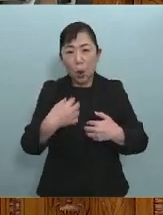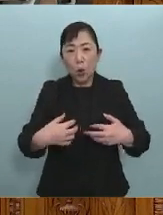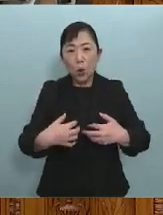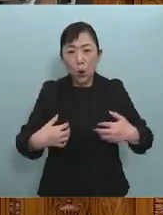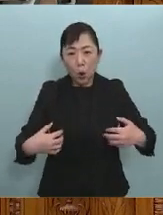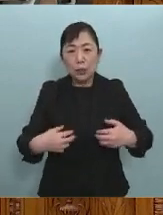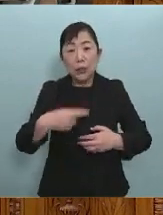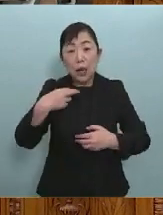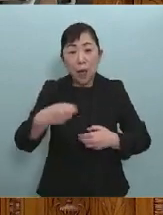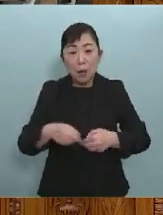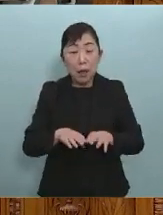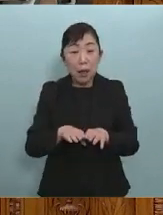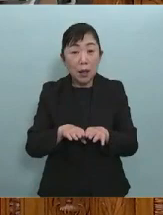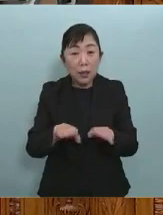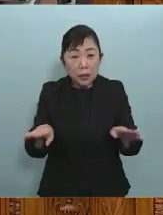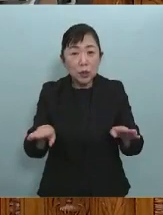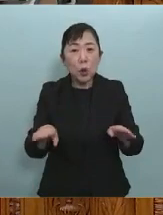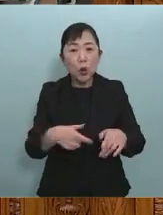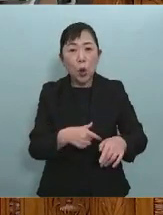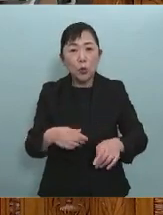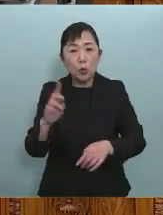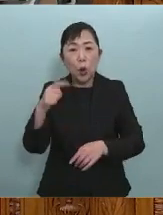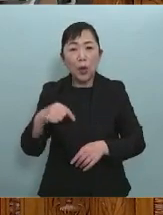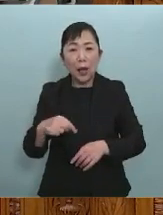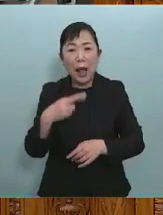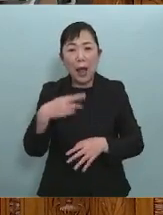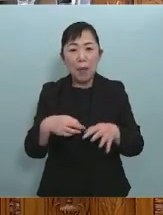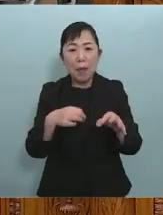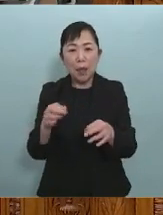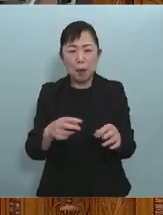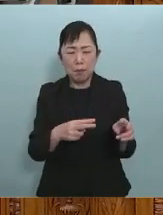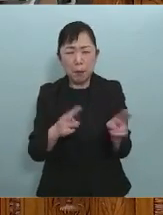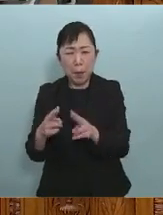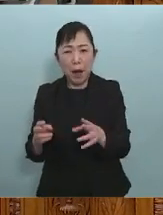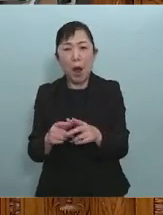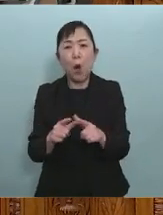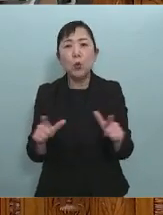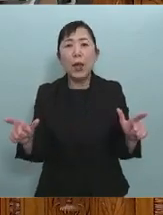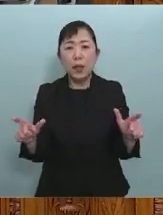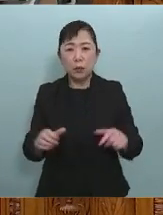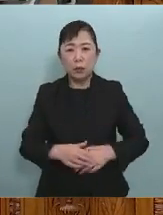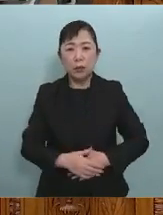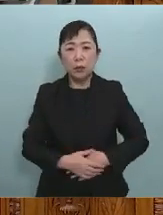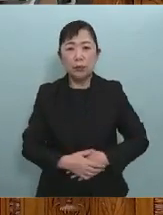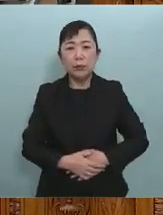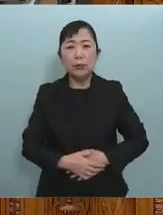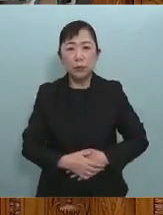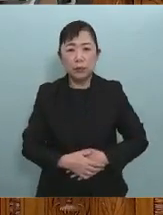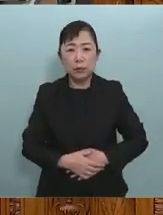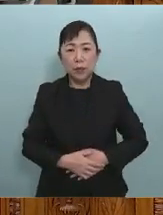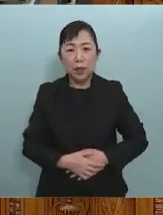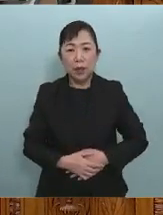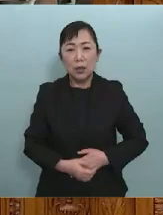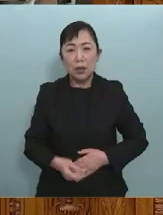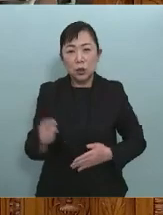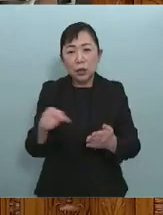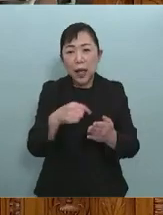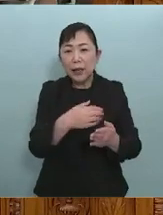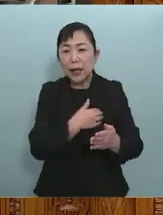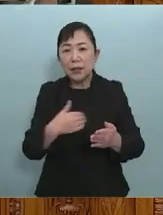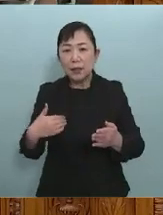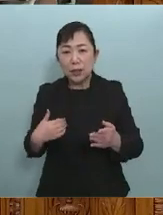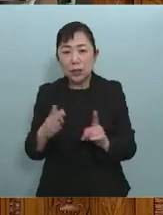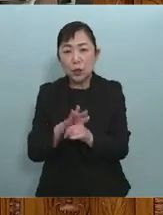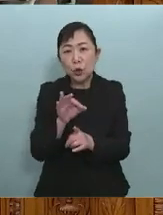地元福岡県でもラーメ店の倒産が増えています即行性のある給付も